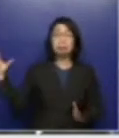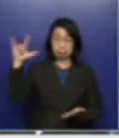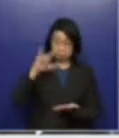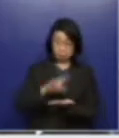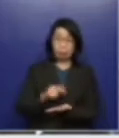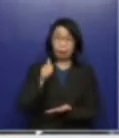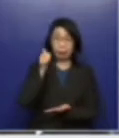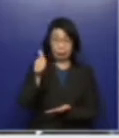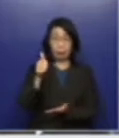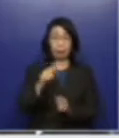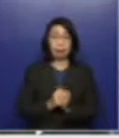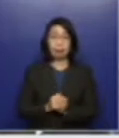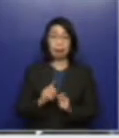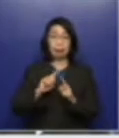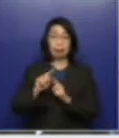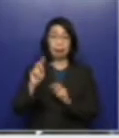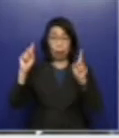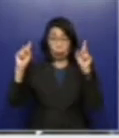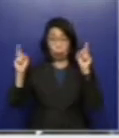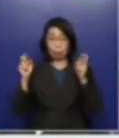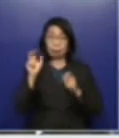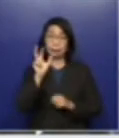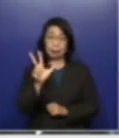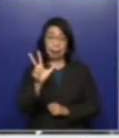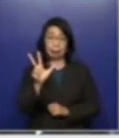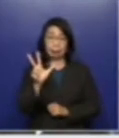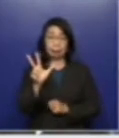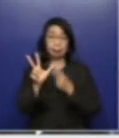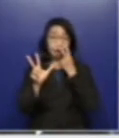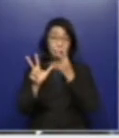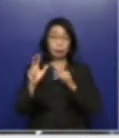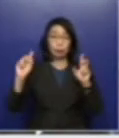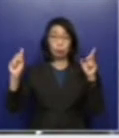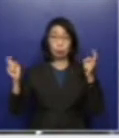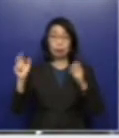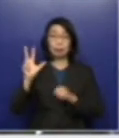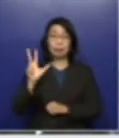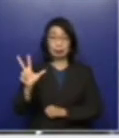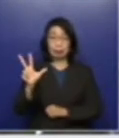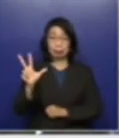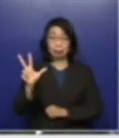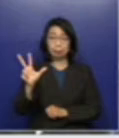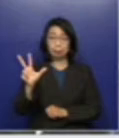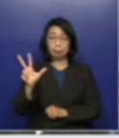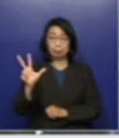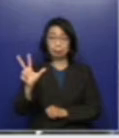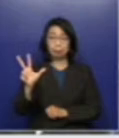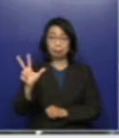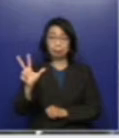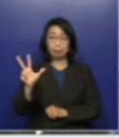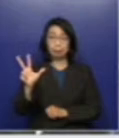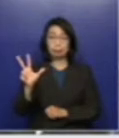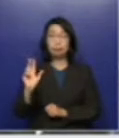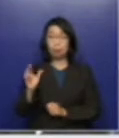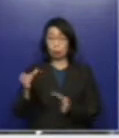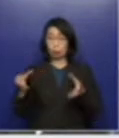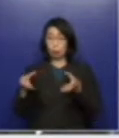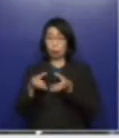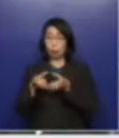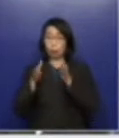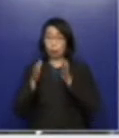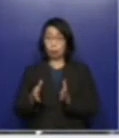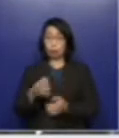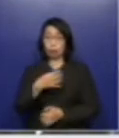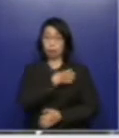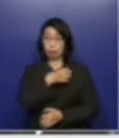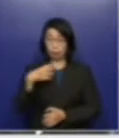มอยากให้ท่านประธานดูข้อ3ครับข้อ3บุคคลในคณะทูตองค์